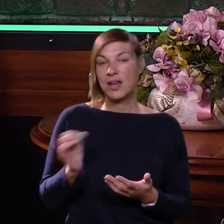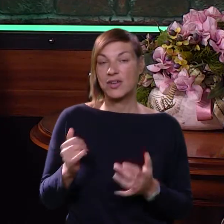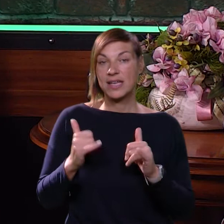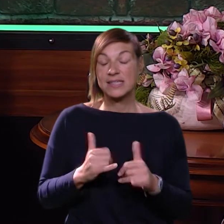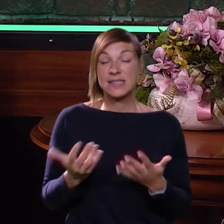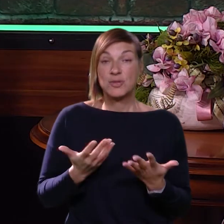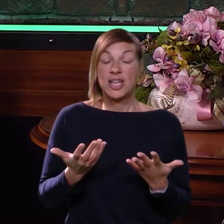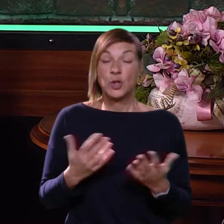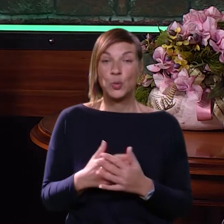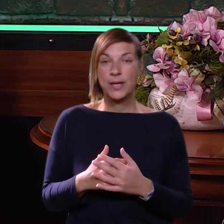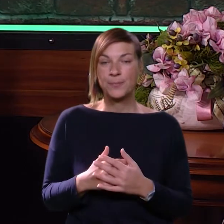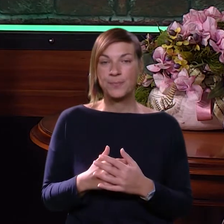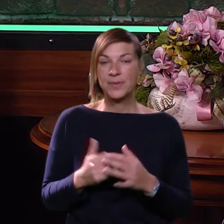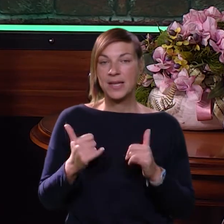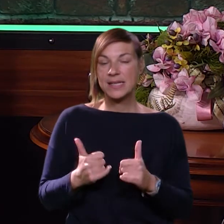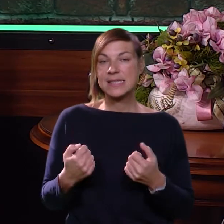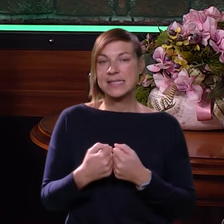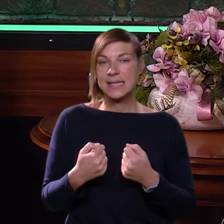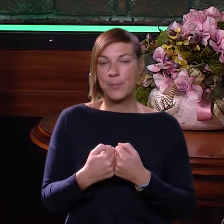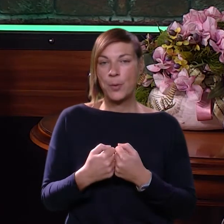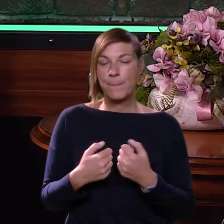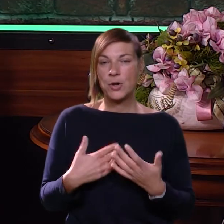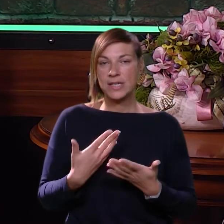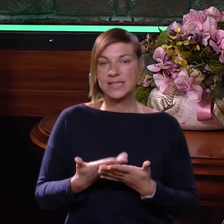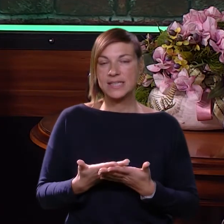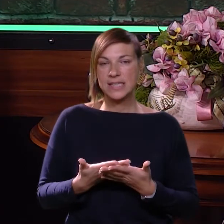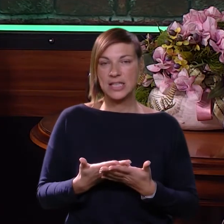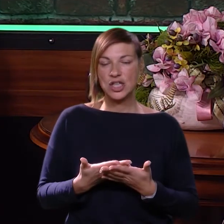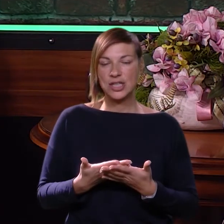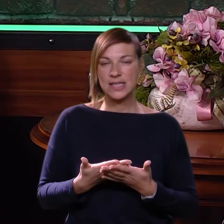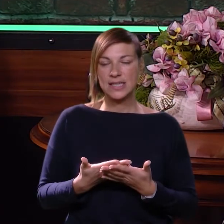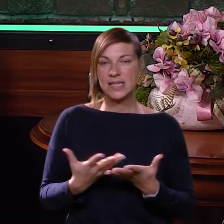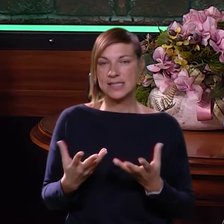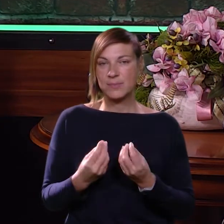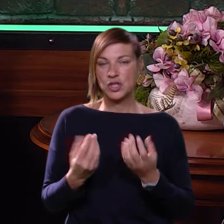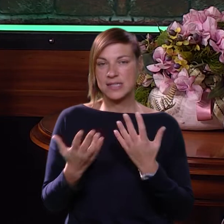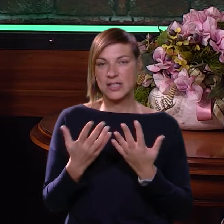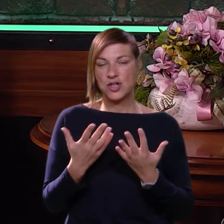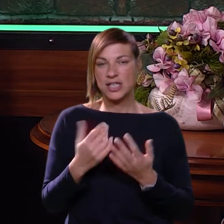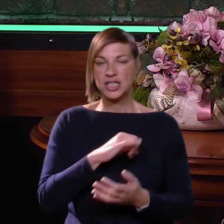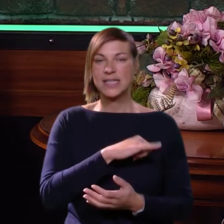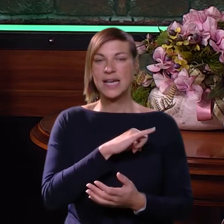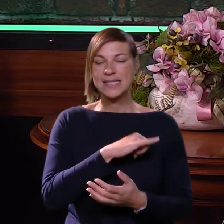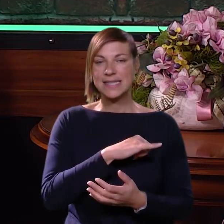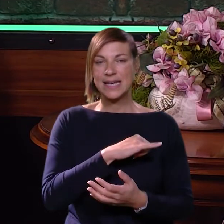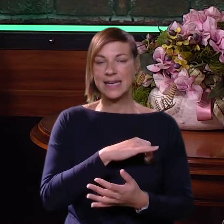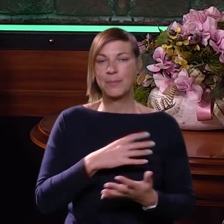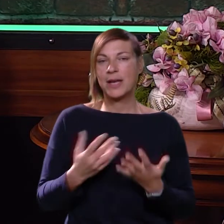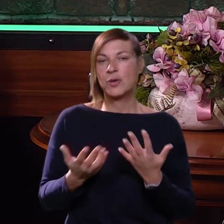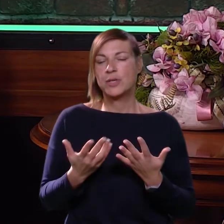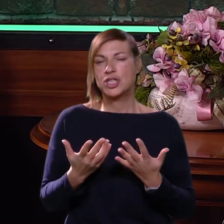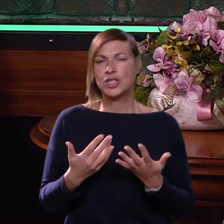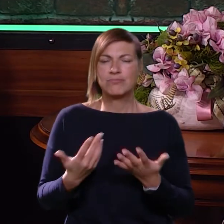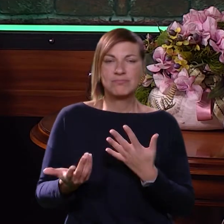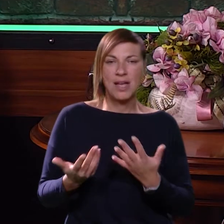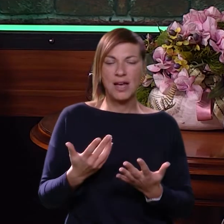sad znam šta je tu je i sad se idemo boriti. I onda sam u stvari dosta toga čitala, zanimalo me je